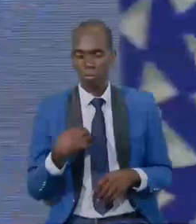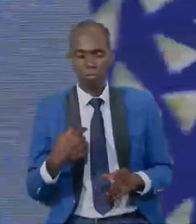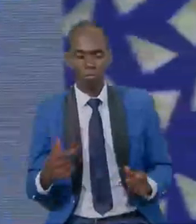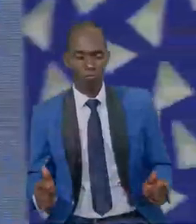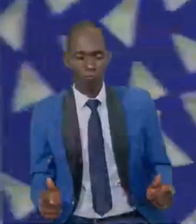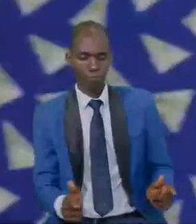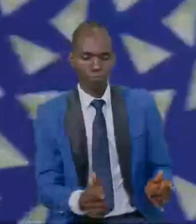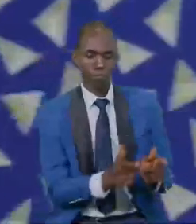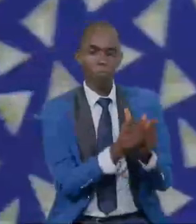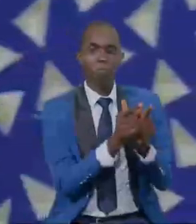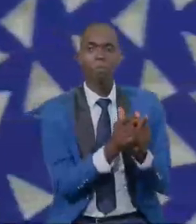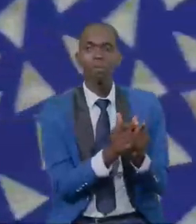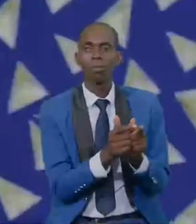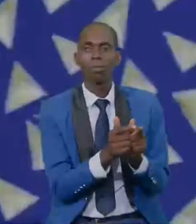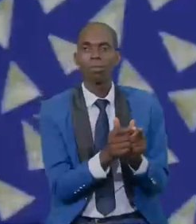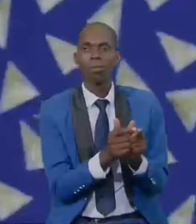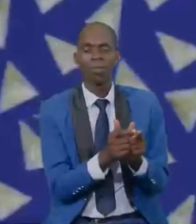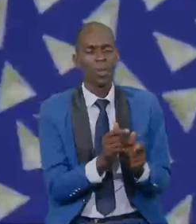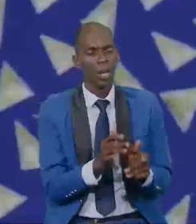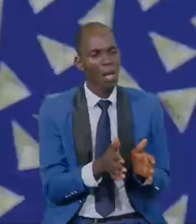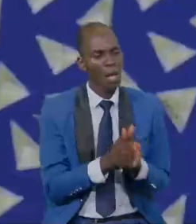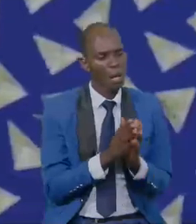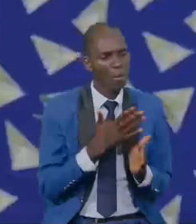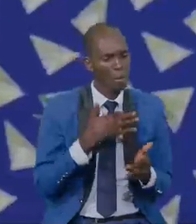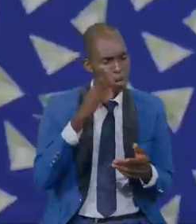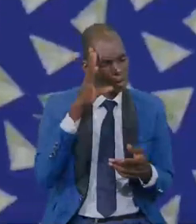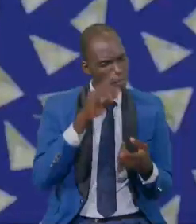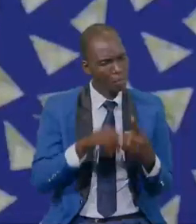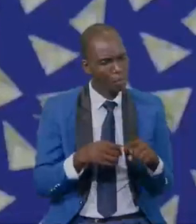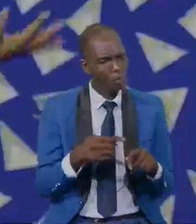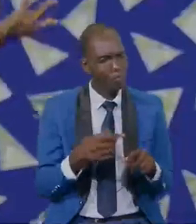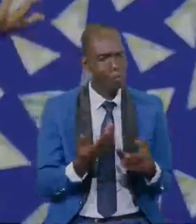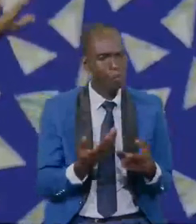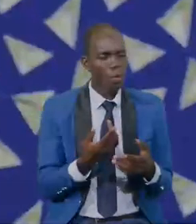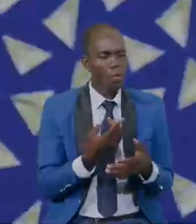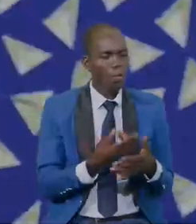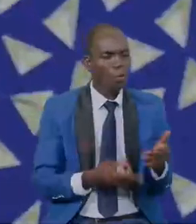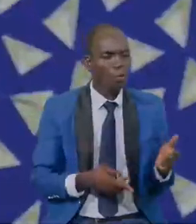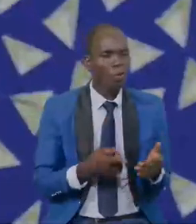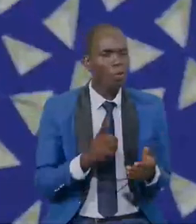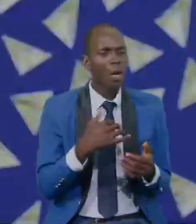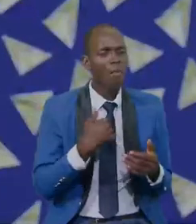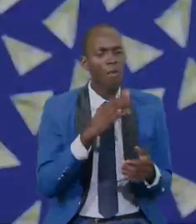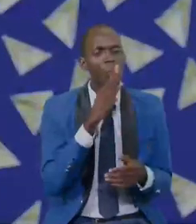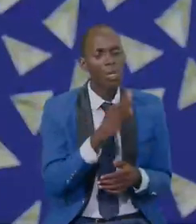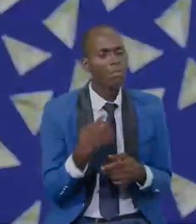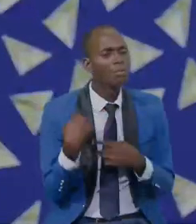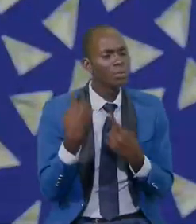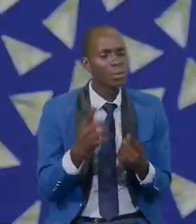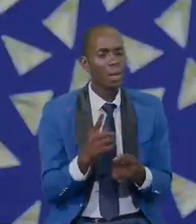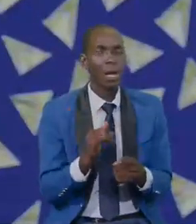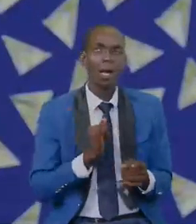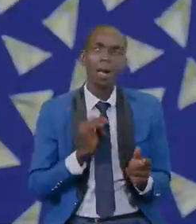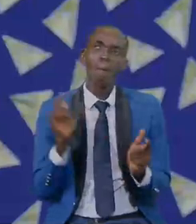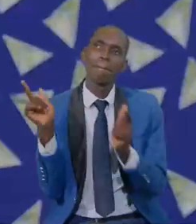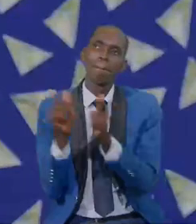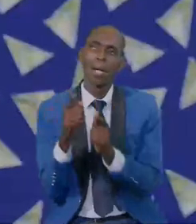Et je croise le chemin. Je dis à mon ami, où étais-tu? Et quand je suis